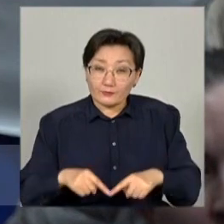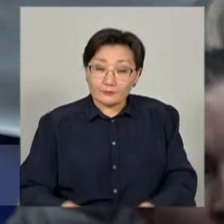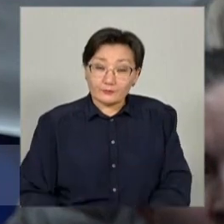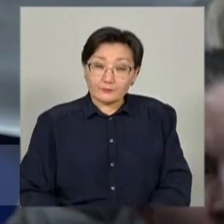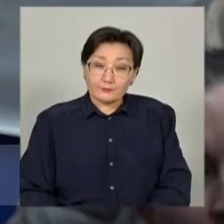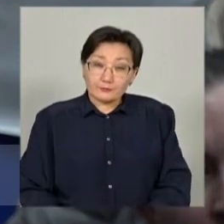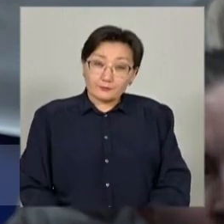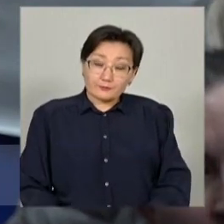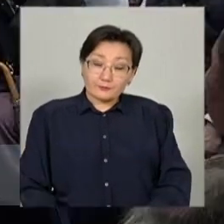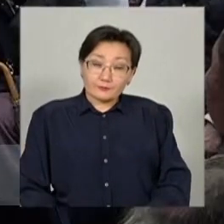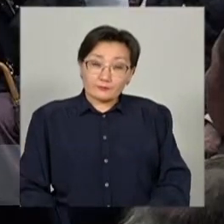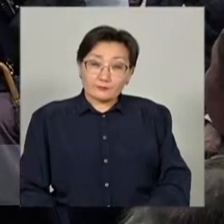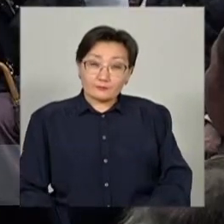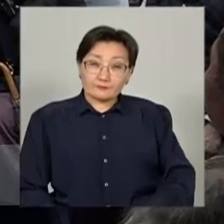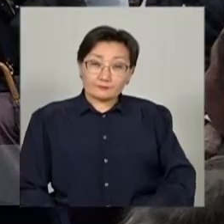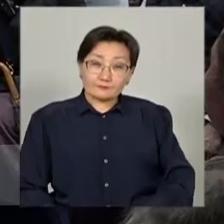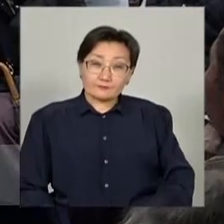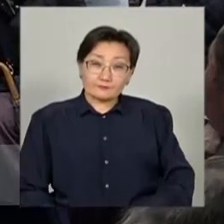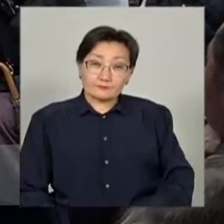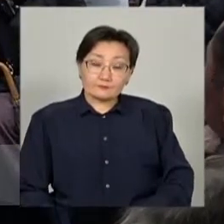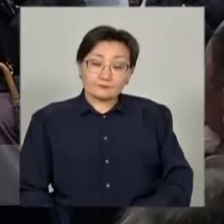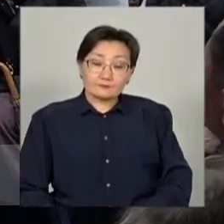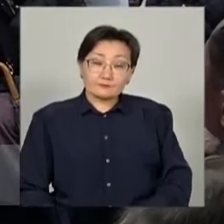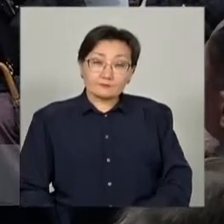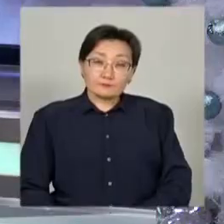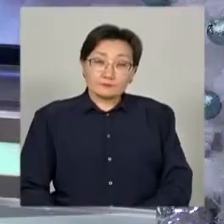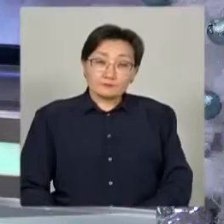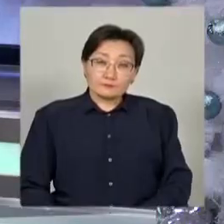Максим Козлов, Медет Саматулы, телеканал Алматы, Алматинская область.